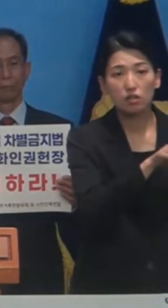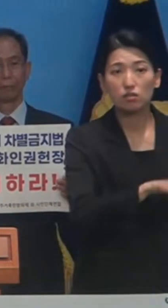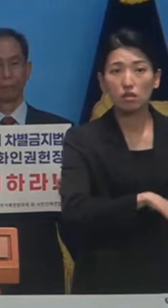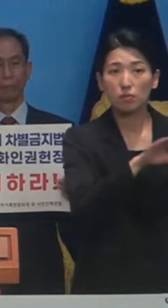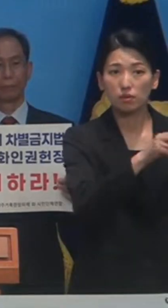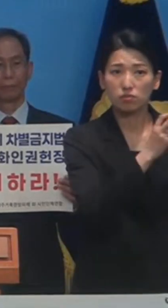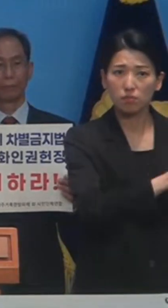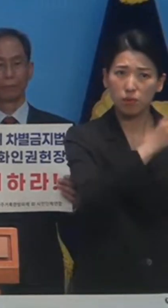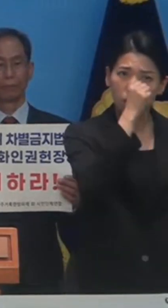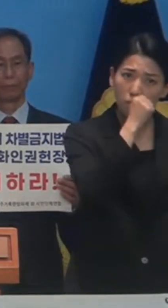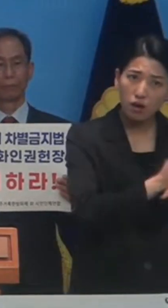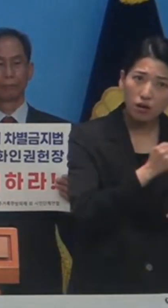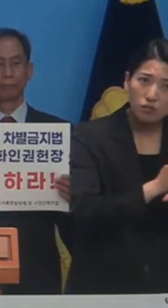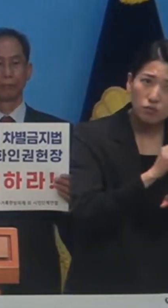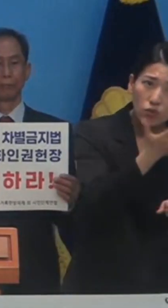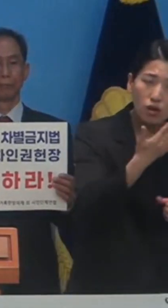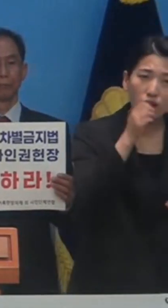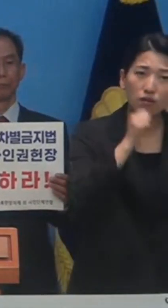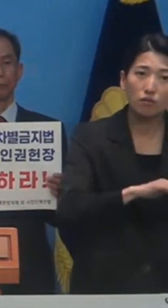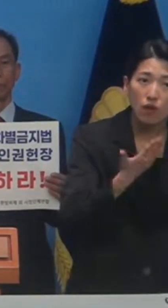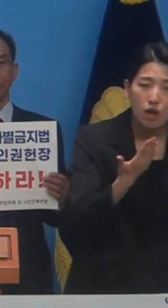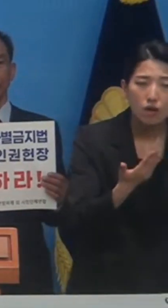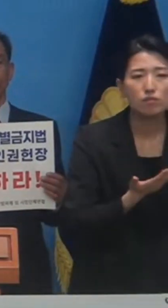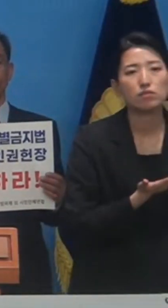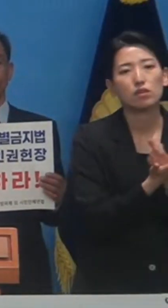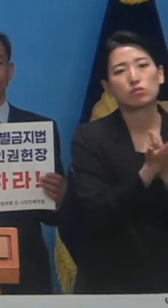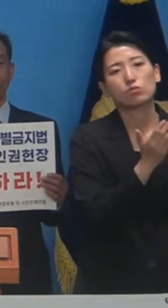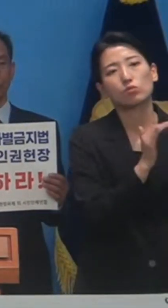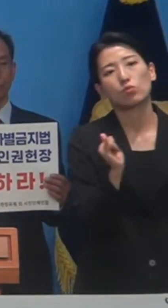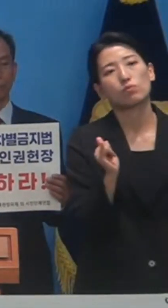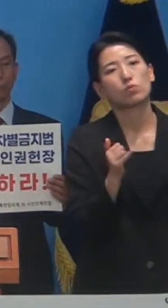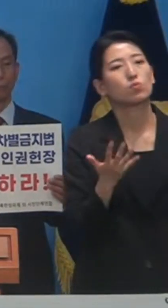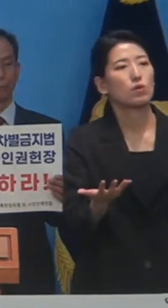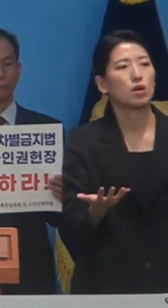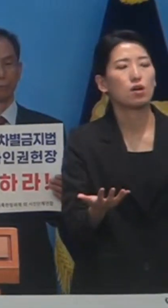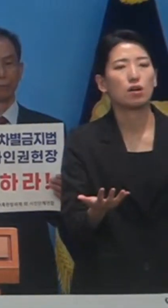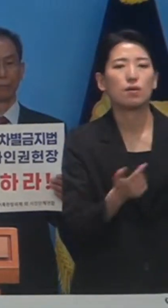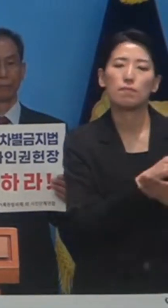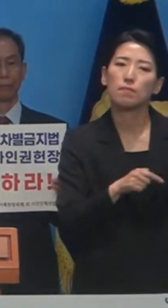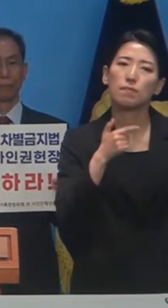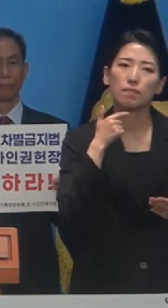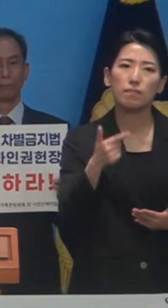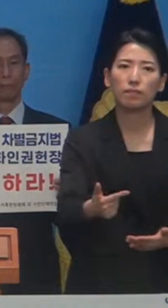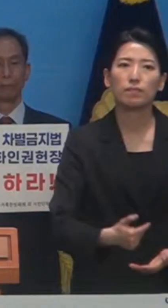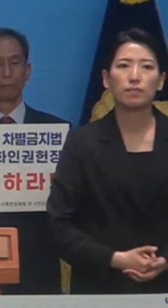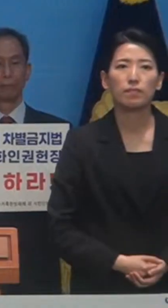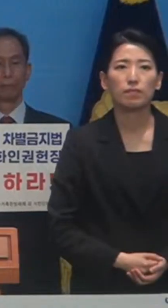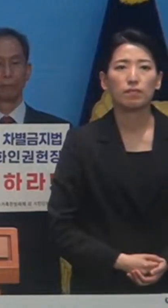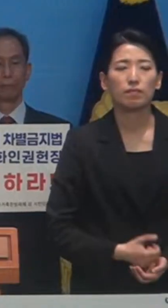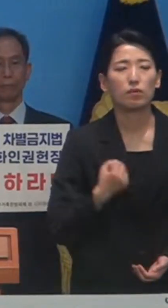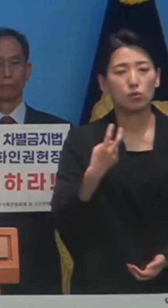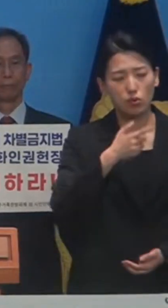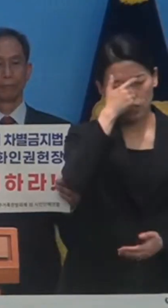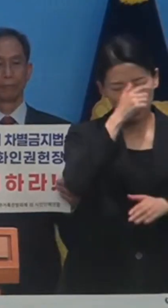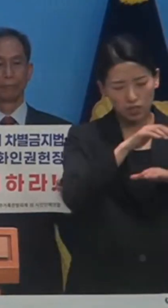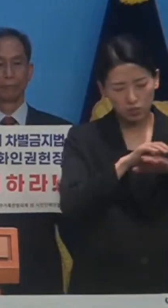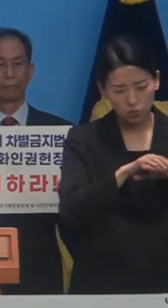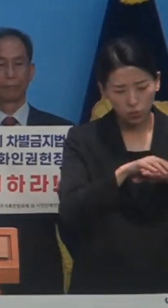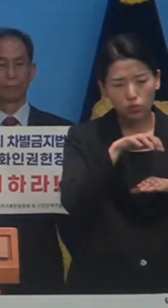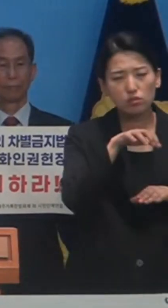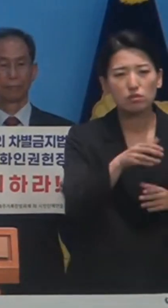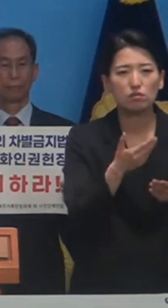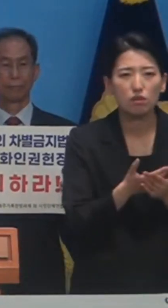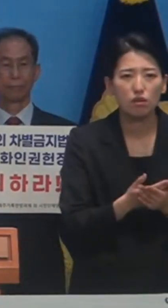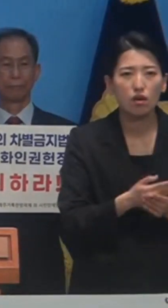통과된다면 우리 도민들은 정말 설 자리가 없어지게 됩니다. 또한 기도실이 왜 없냐,